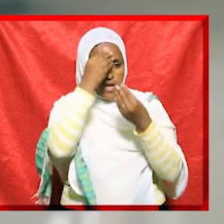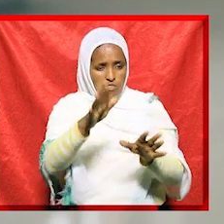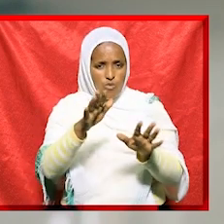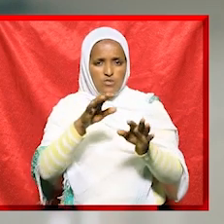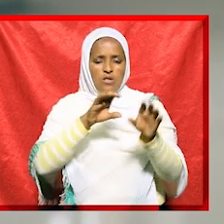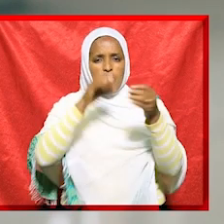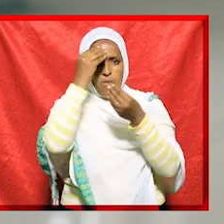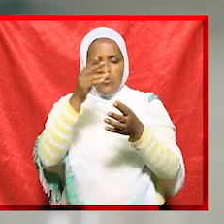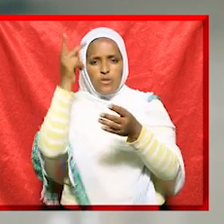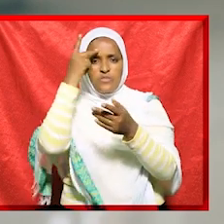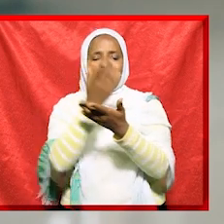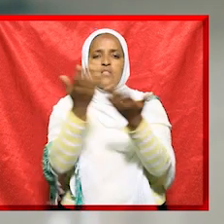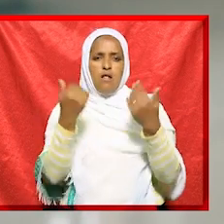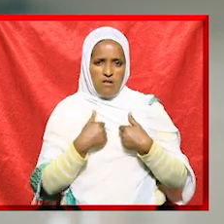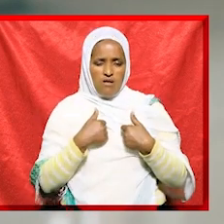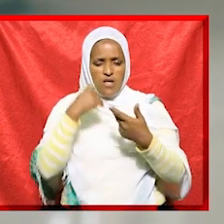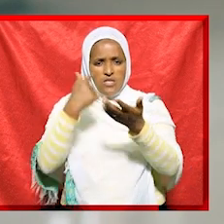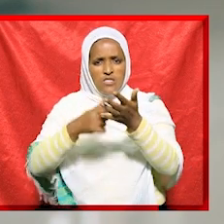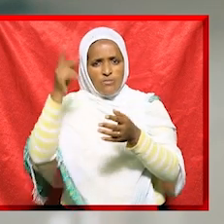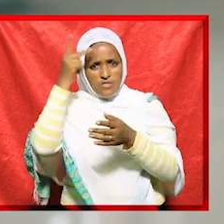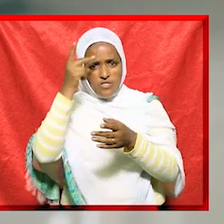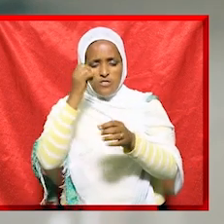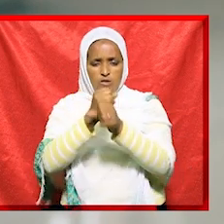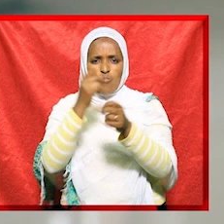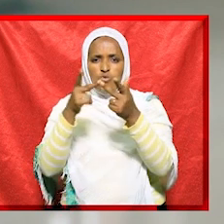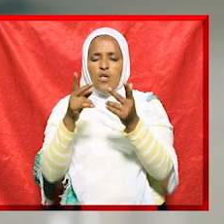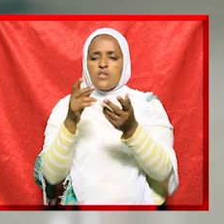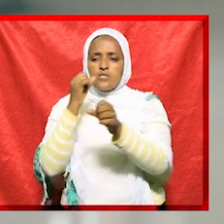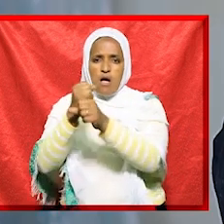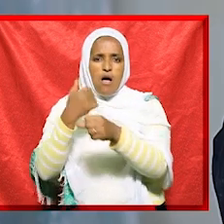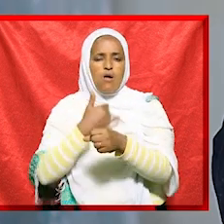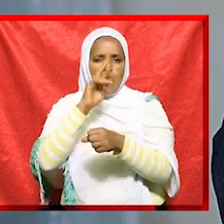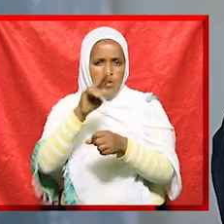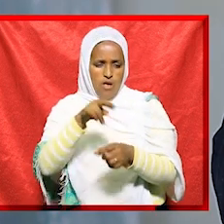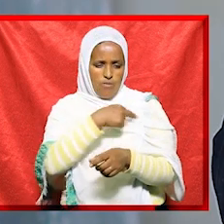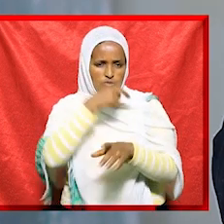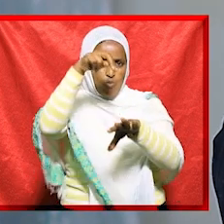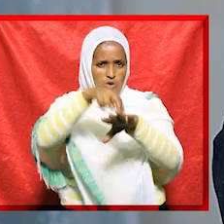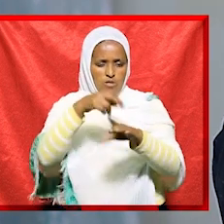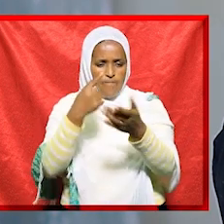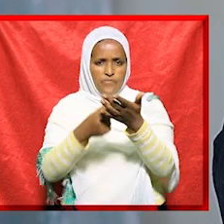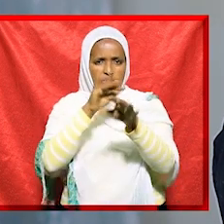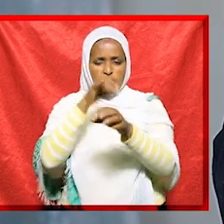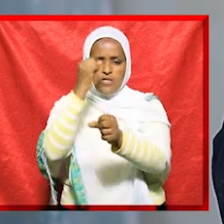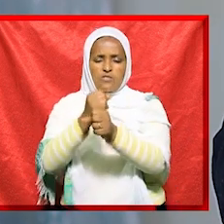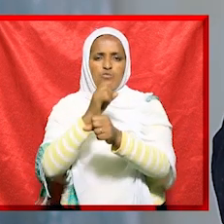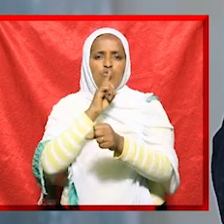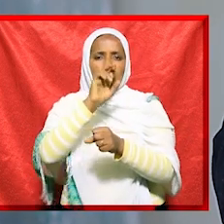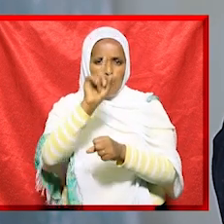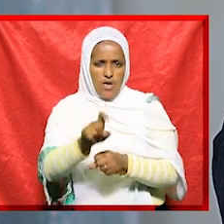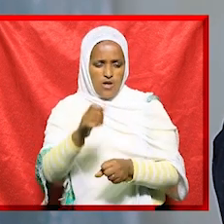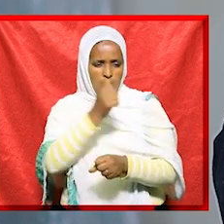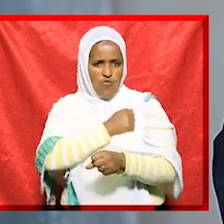እንዳይታወቅ ሲያደርግ ማስታወቂያ ሚኒስቴር የት አለ? እነዚህ ሚኒስቴር መስሪያ ቤቶች ስራ እየሰሩ ነው ወይ? የሃይማኖት ተቋማቶች በዚህ ላይ እየሰሩ ነው